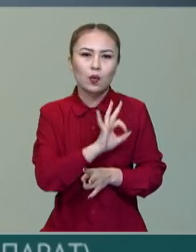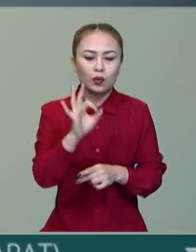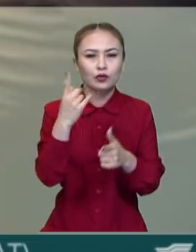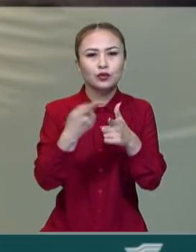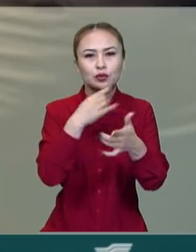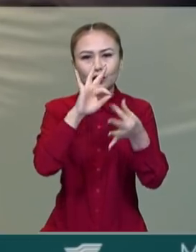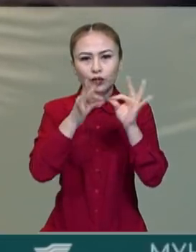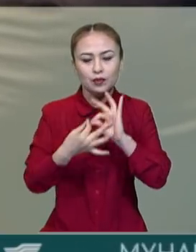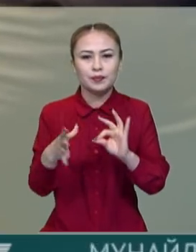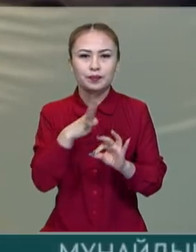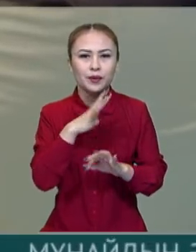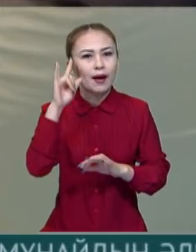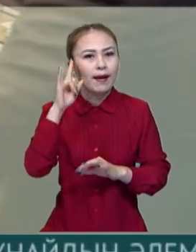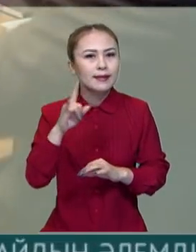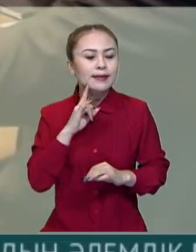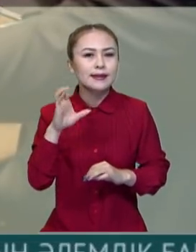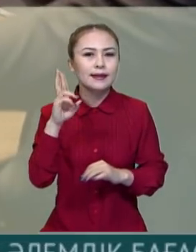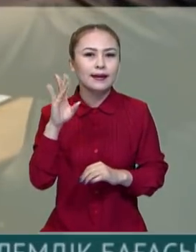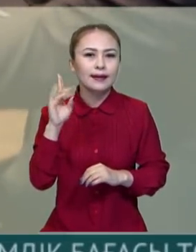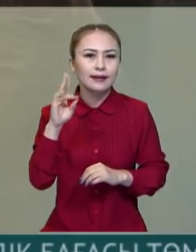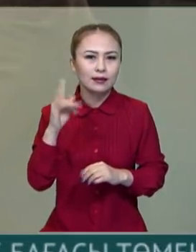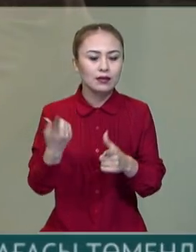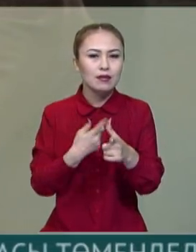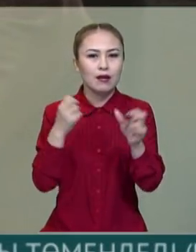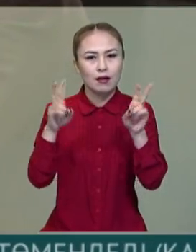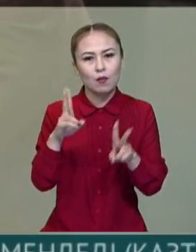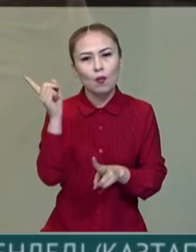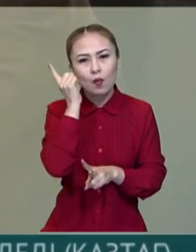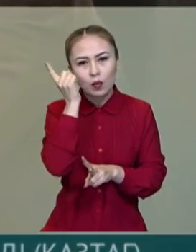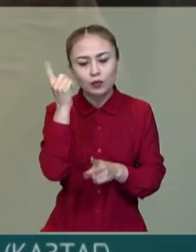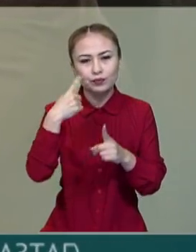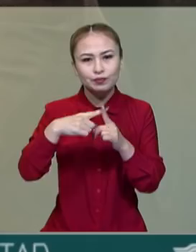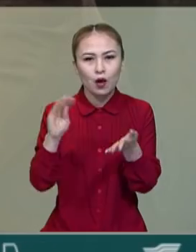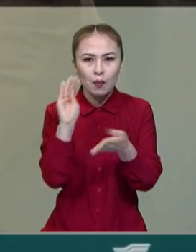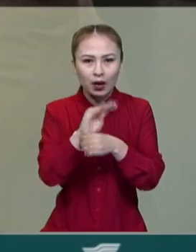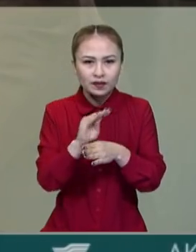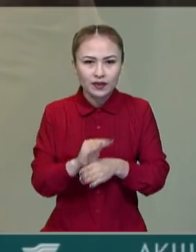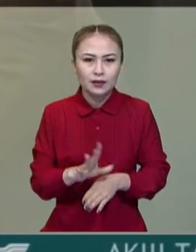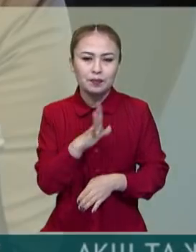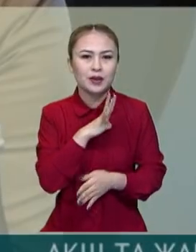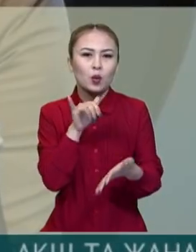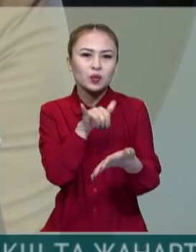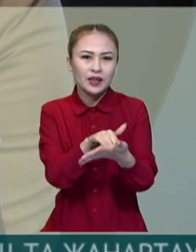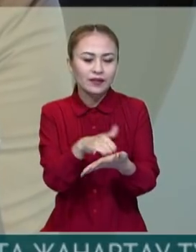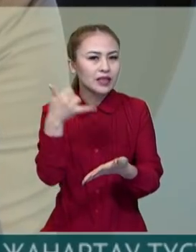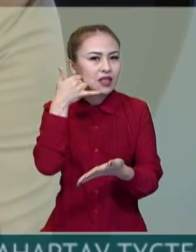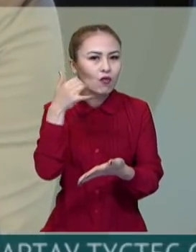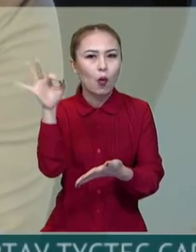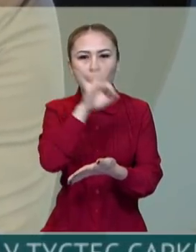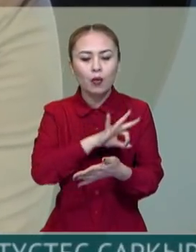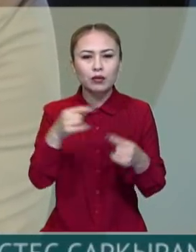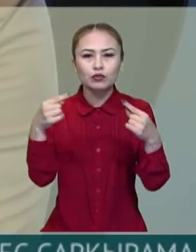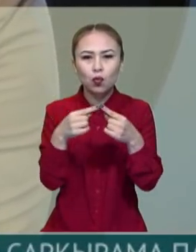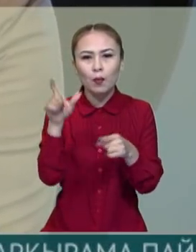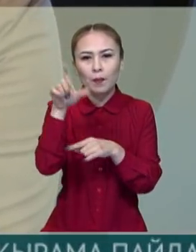әдістері туралы деректі жүктеуге болады. Ал қазақстандықтар скринингке арналған мобильді қосымшаны көрсетті. Ол ауруданықтап, дер